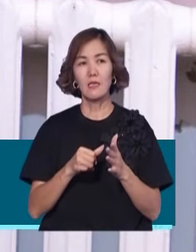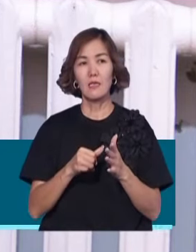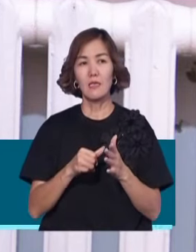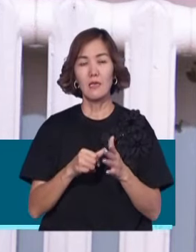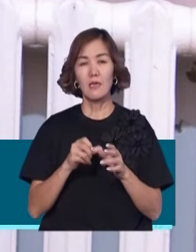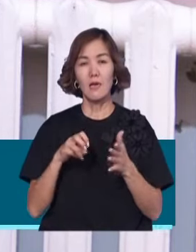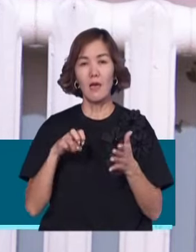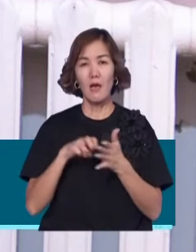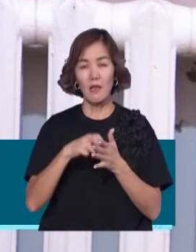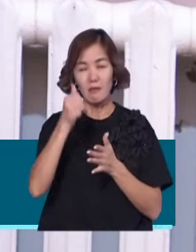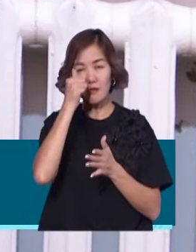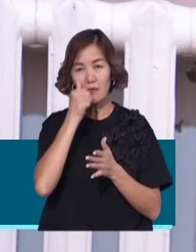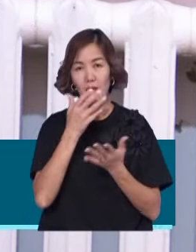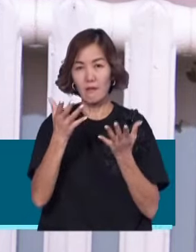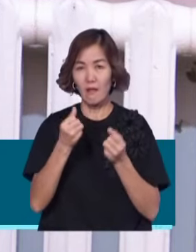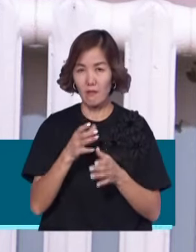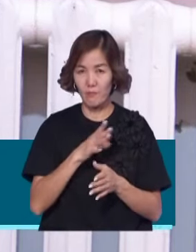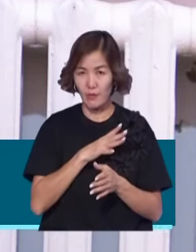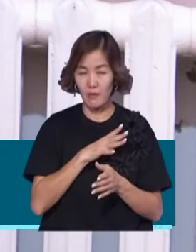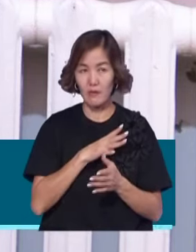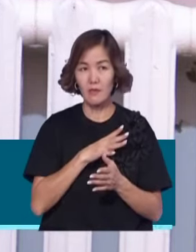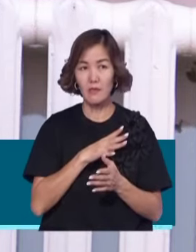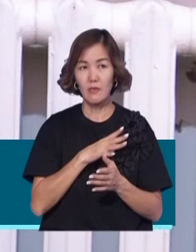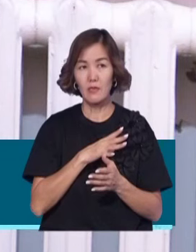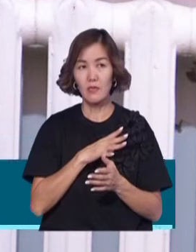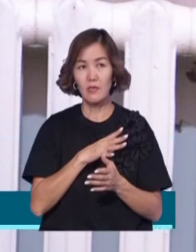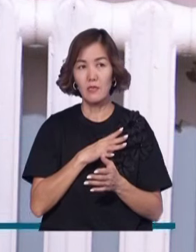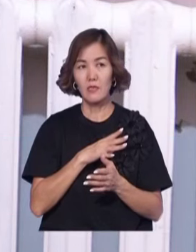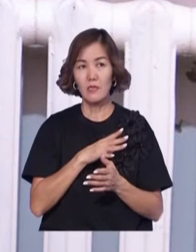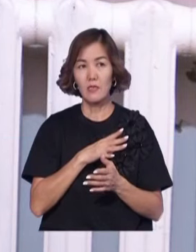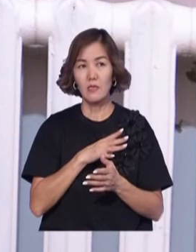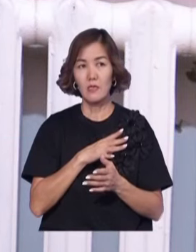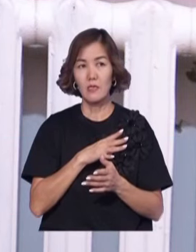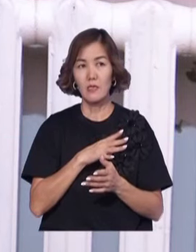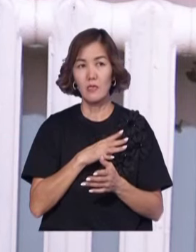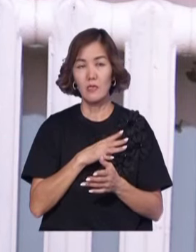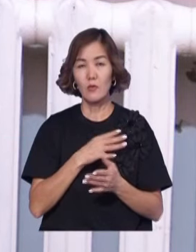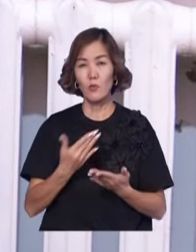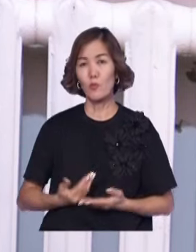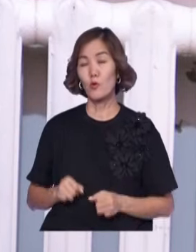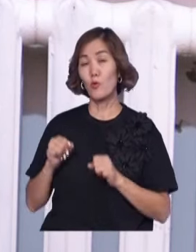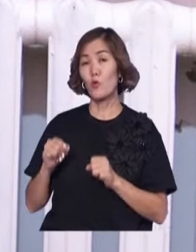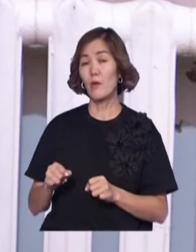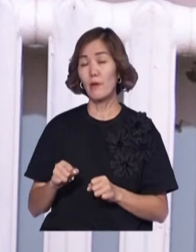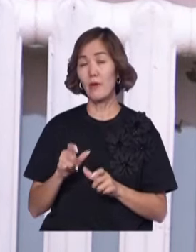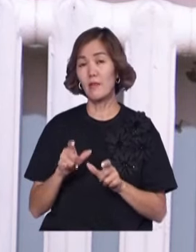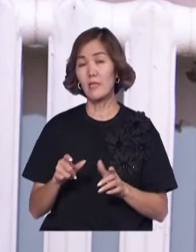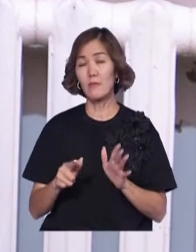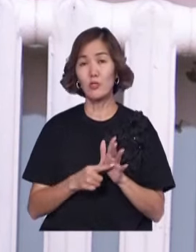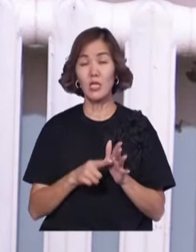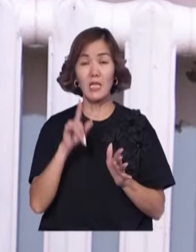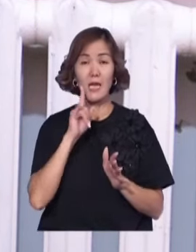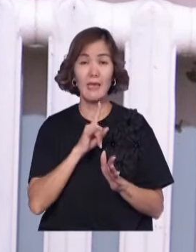бар. Жаңағы науқастар жүрек өкпе реанимациясын жасап алып қалғандар бар. Соның 7 әйелді